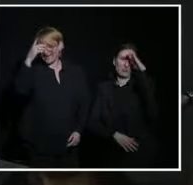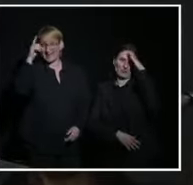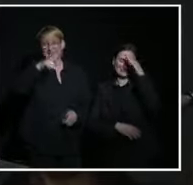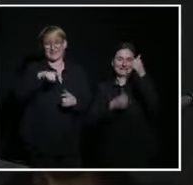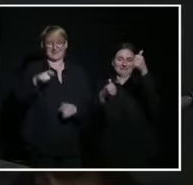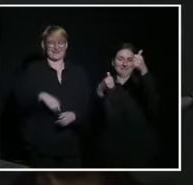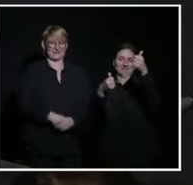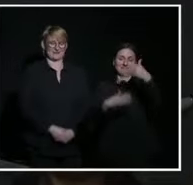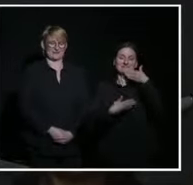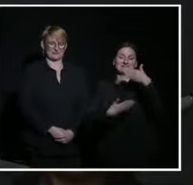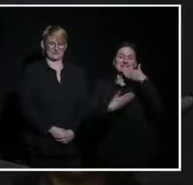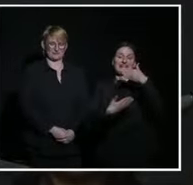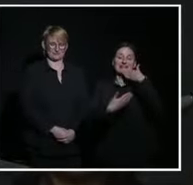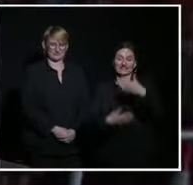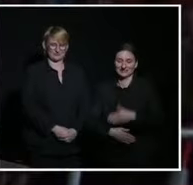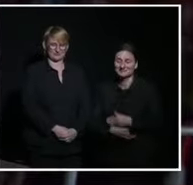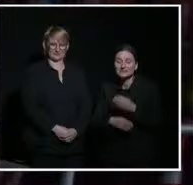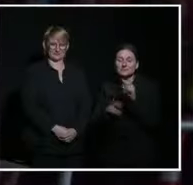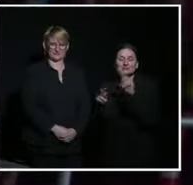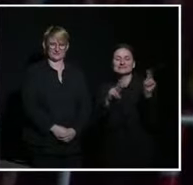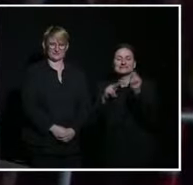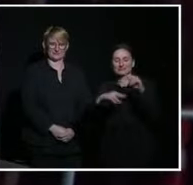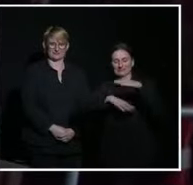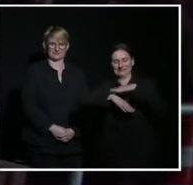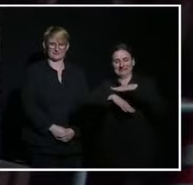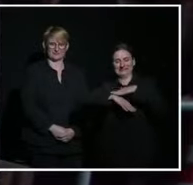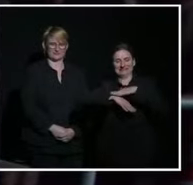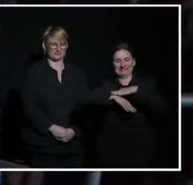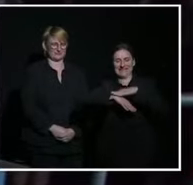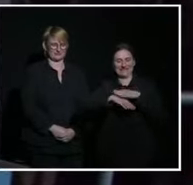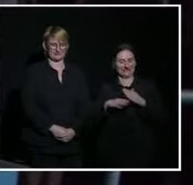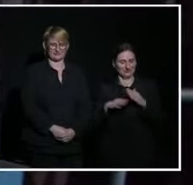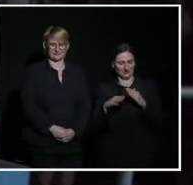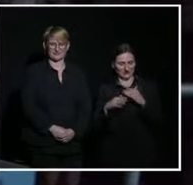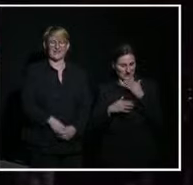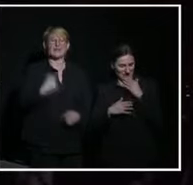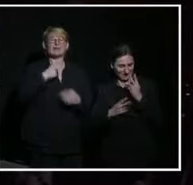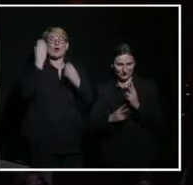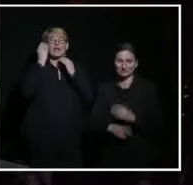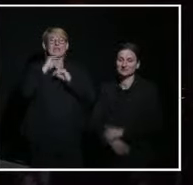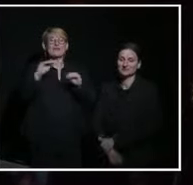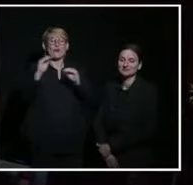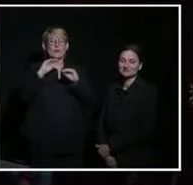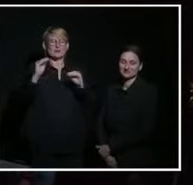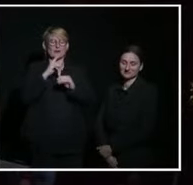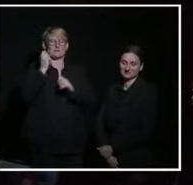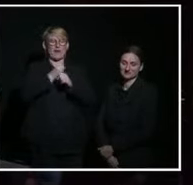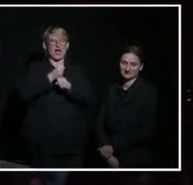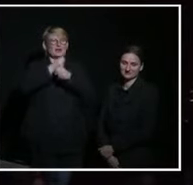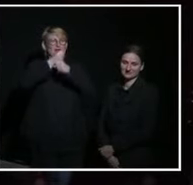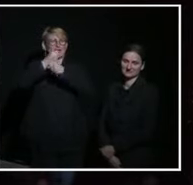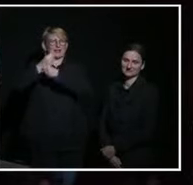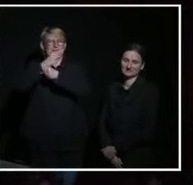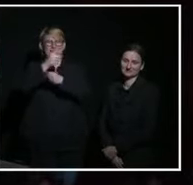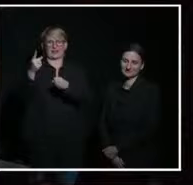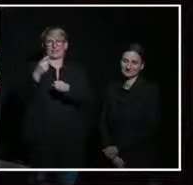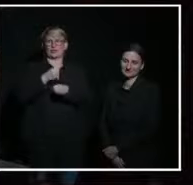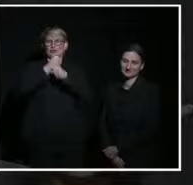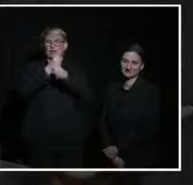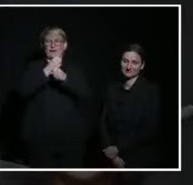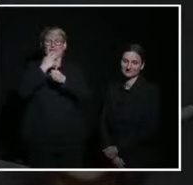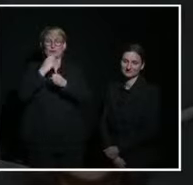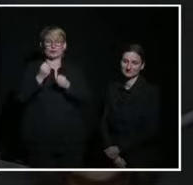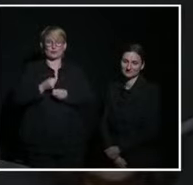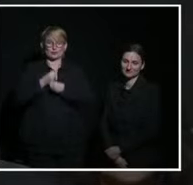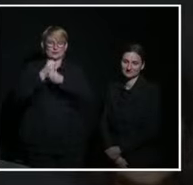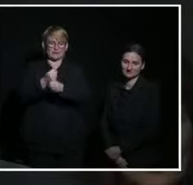großartig. So, wir gucken mal, wir müssen ein bisschen die Zeit füllen. So, ich habe noch eine Information, ein paar Schilder sehe ich noch. Wenn Sie die Schilder gleich loswerden